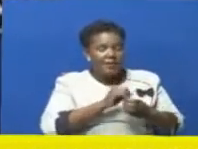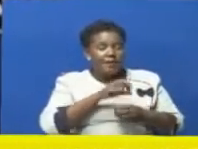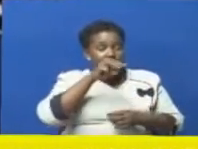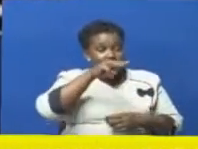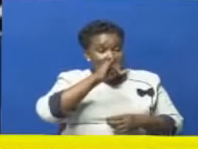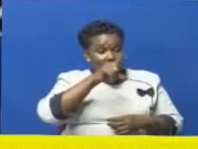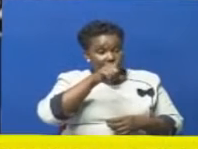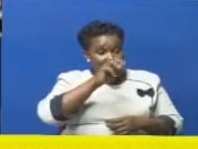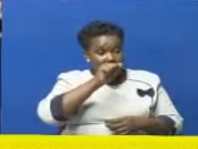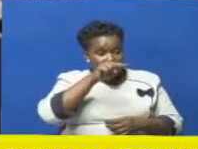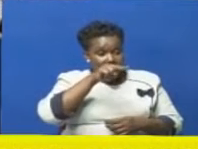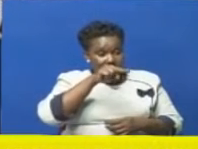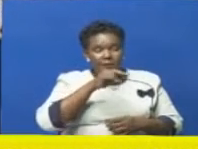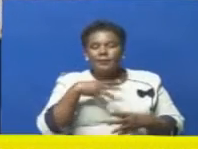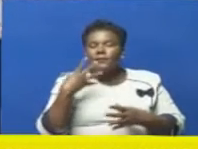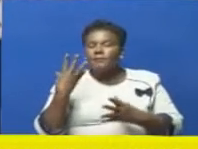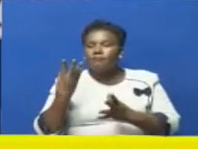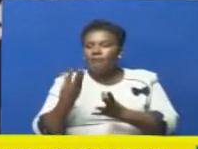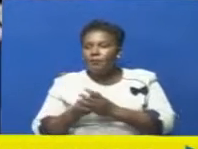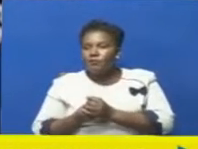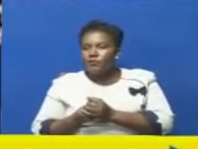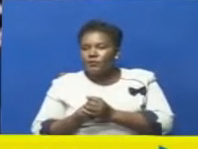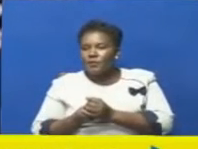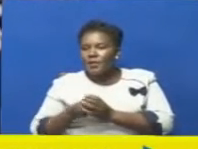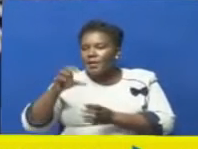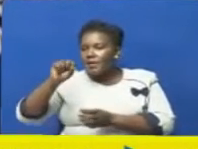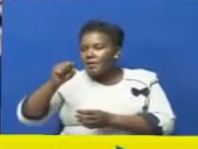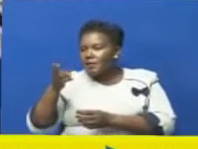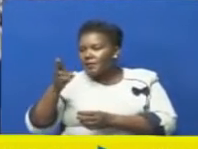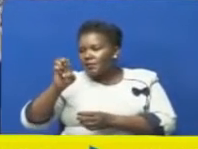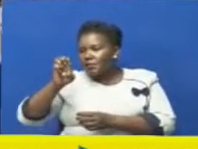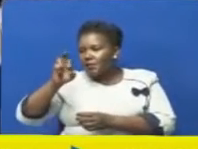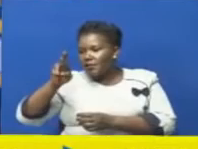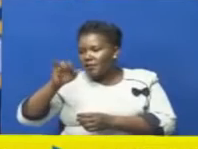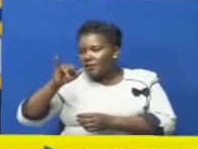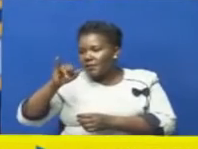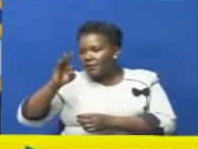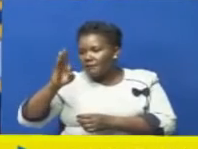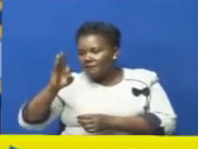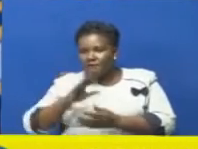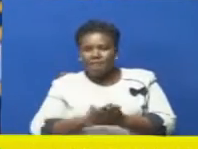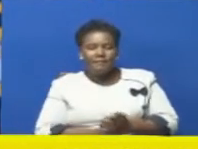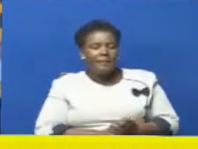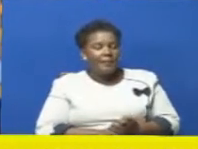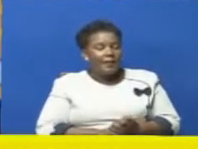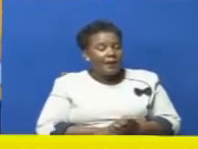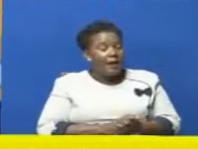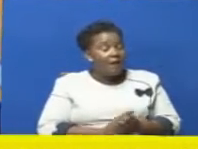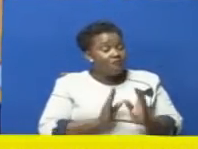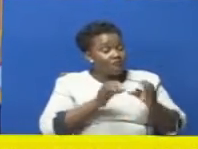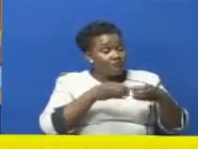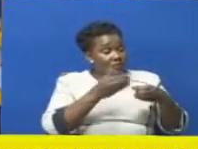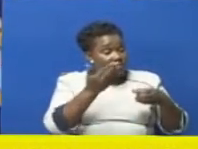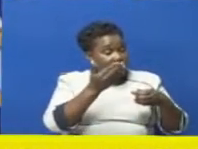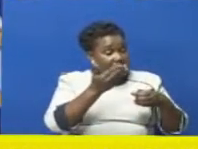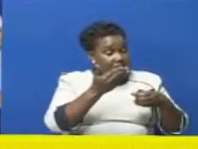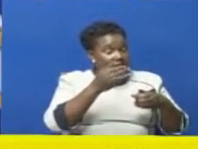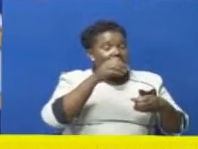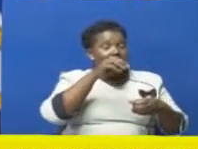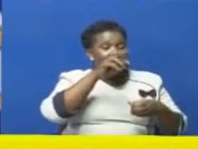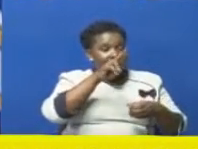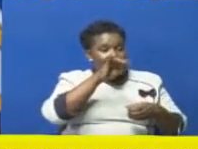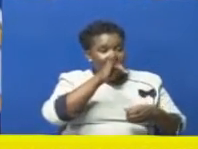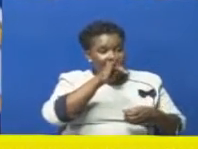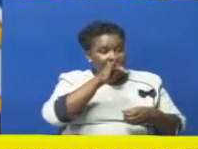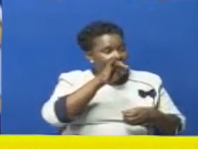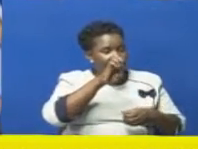Milan inacheza na FC Sheriff, huku Shakhtar Donetsk ikipepatana na Real de Madrid.